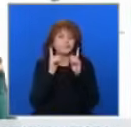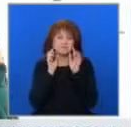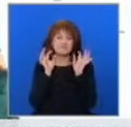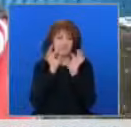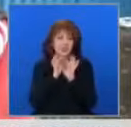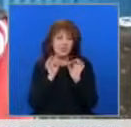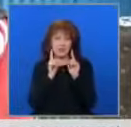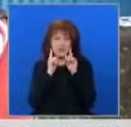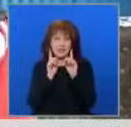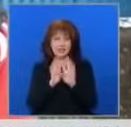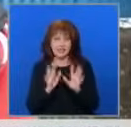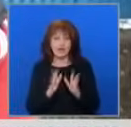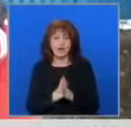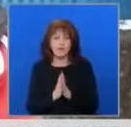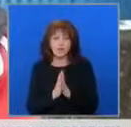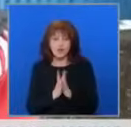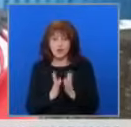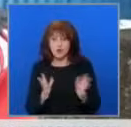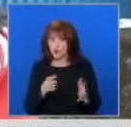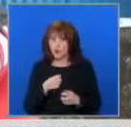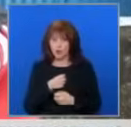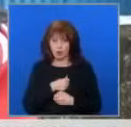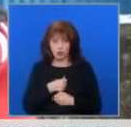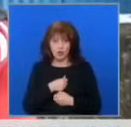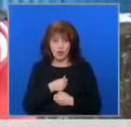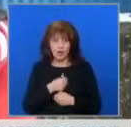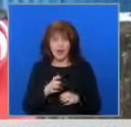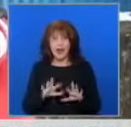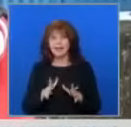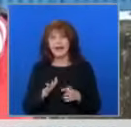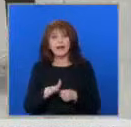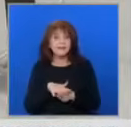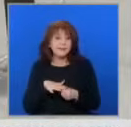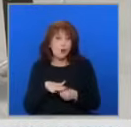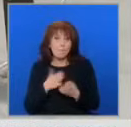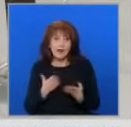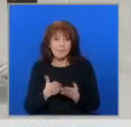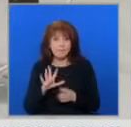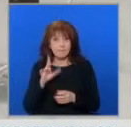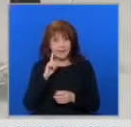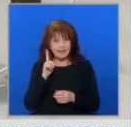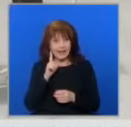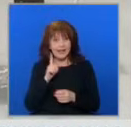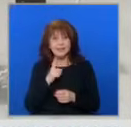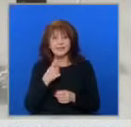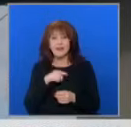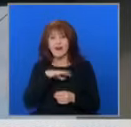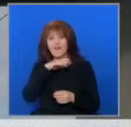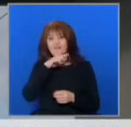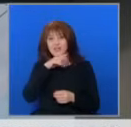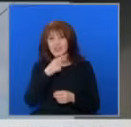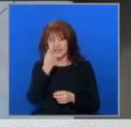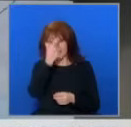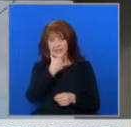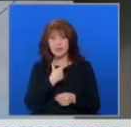нищо не може да каже. Много е трудно, но някак се справяме. Пети ден без ток са десетки възрастни самотни